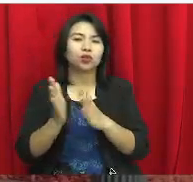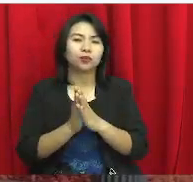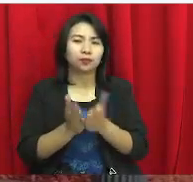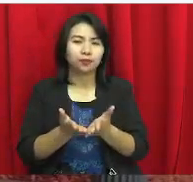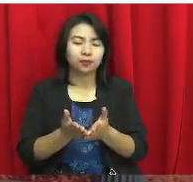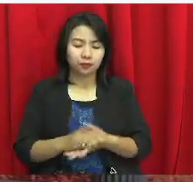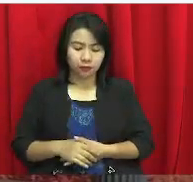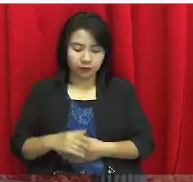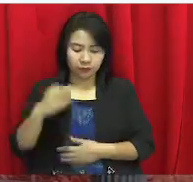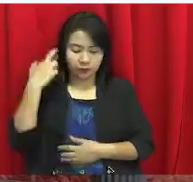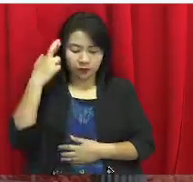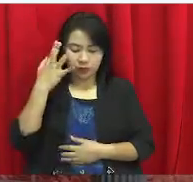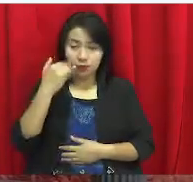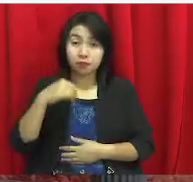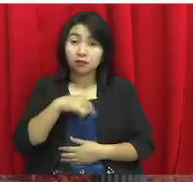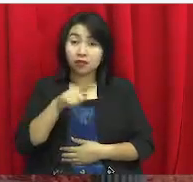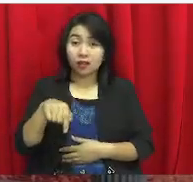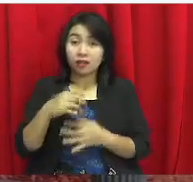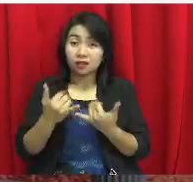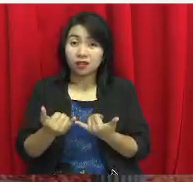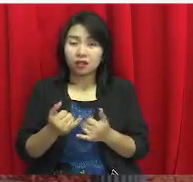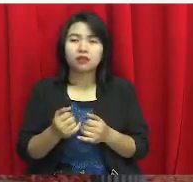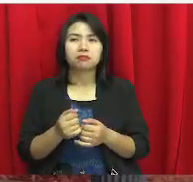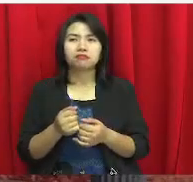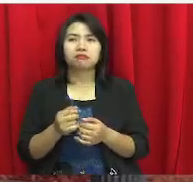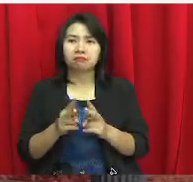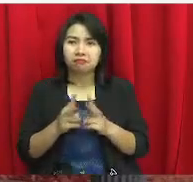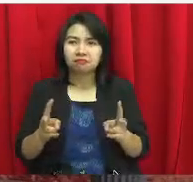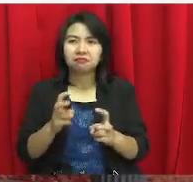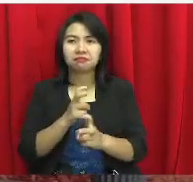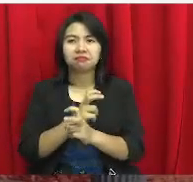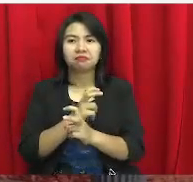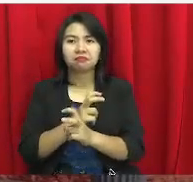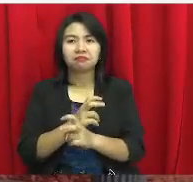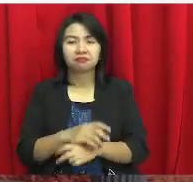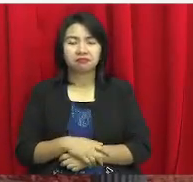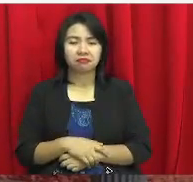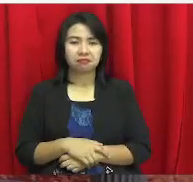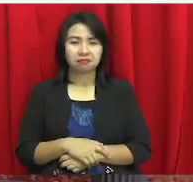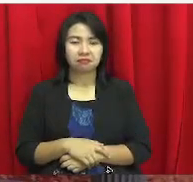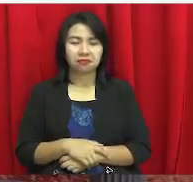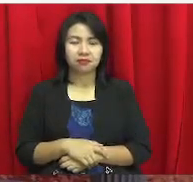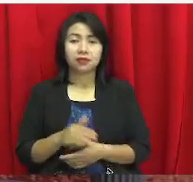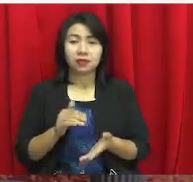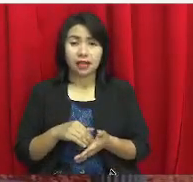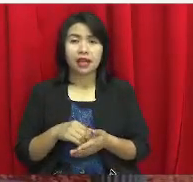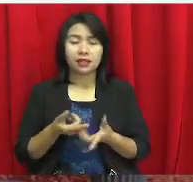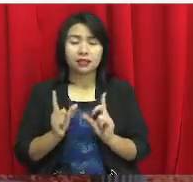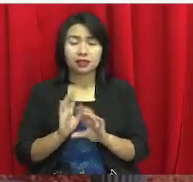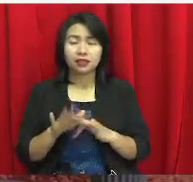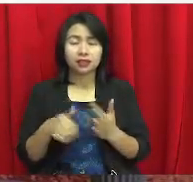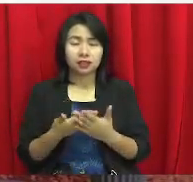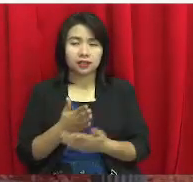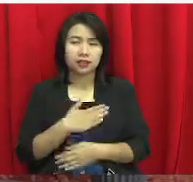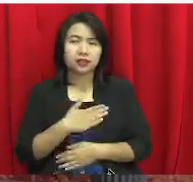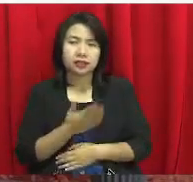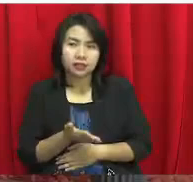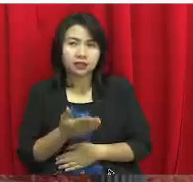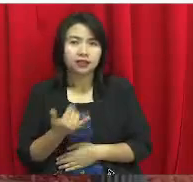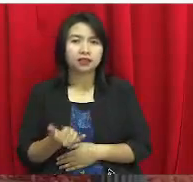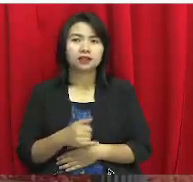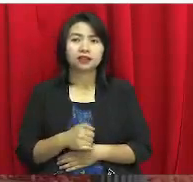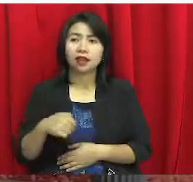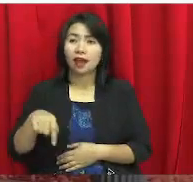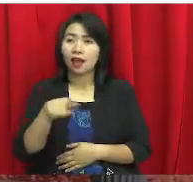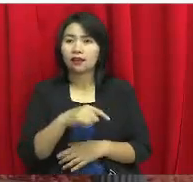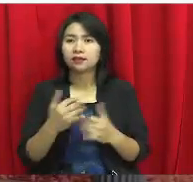tayo, di ba? Let's admit the fact, Sir Maki, na maraming Kristiyano, I'm talking about dito na sa atin,